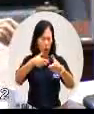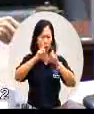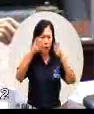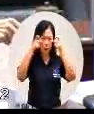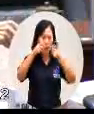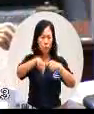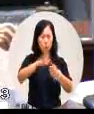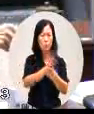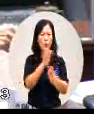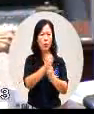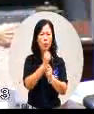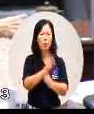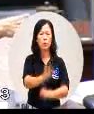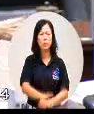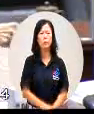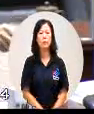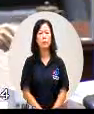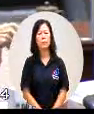个